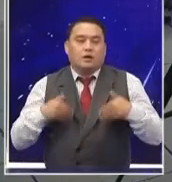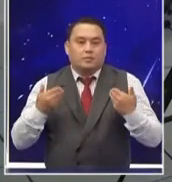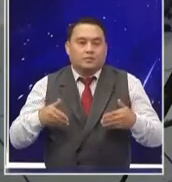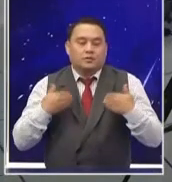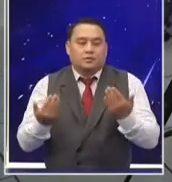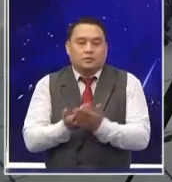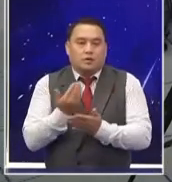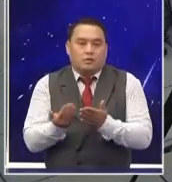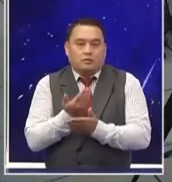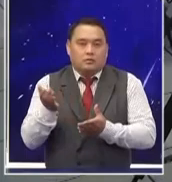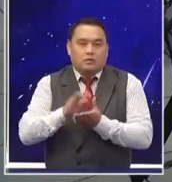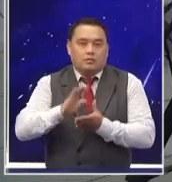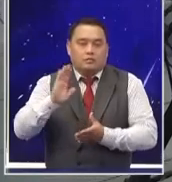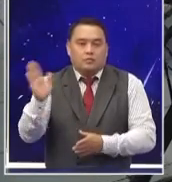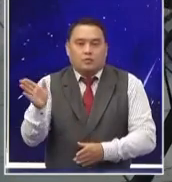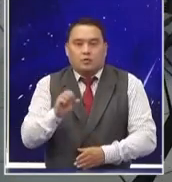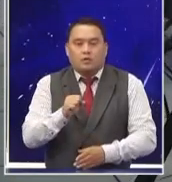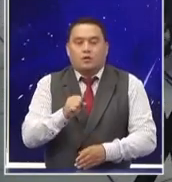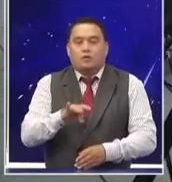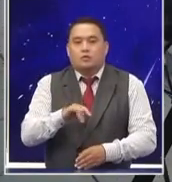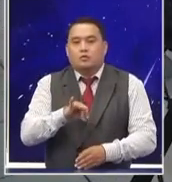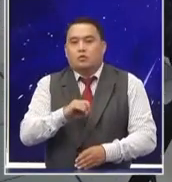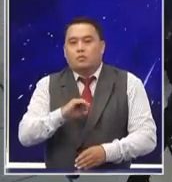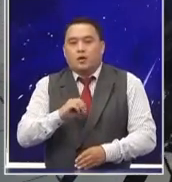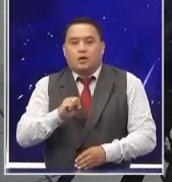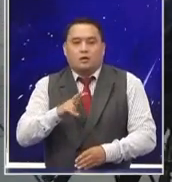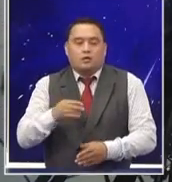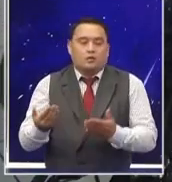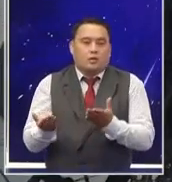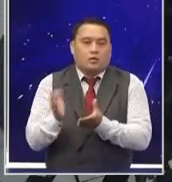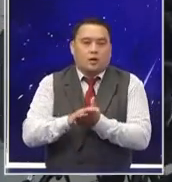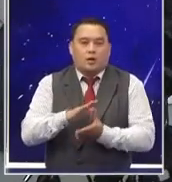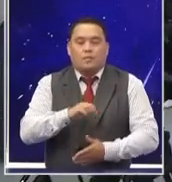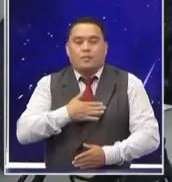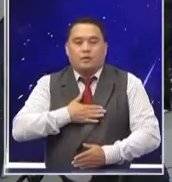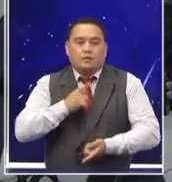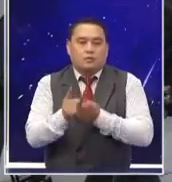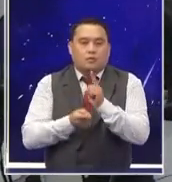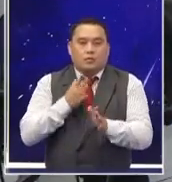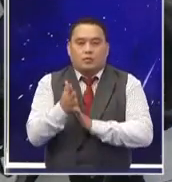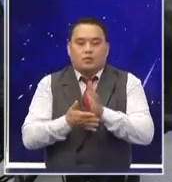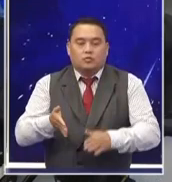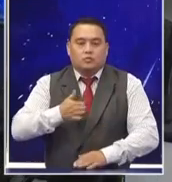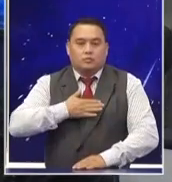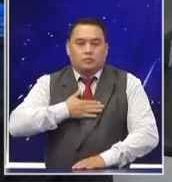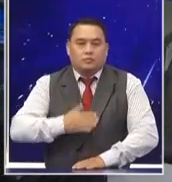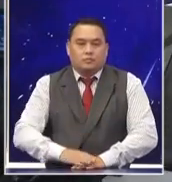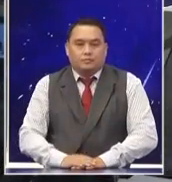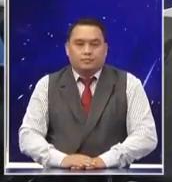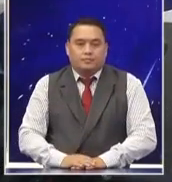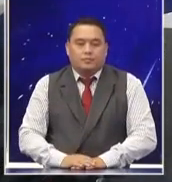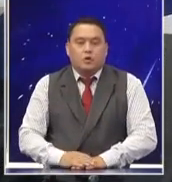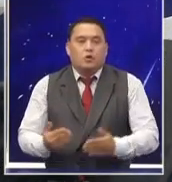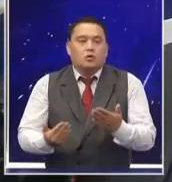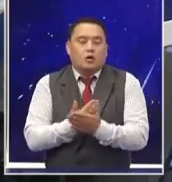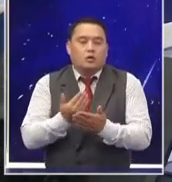Армысыздар, аймақтың бастарнасында қорытынды жаңалықтар студияда ақпараттар легмен Гауқар Мұса, сурдо тұрмада Марат Жақсылығылы.